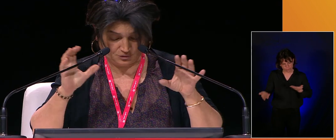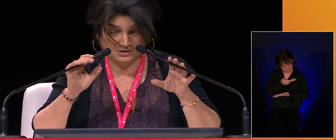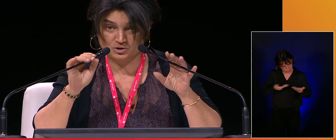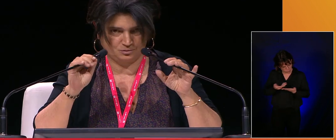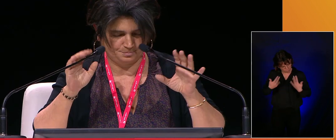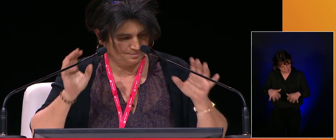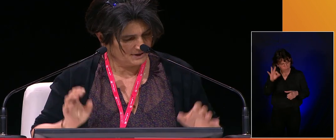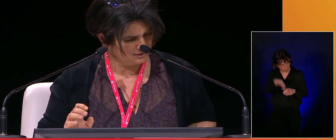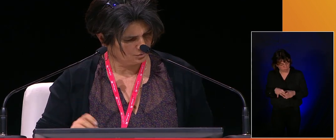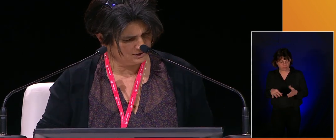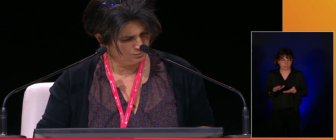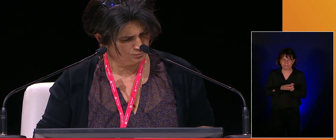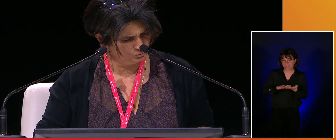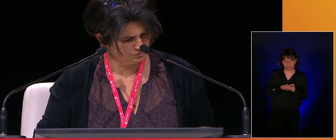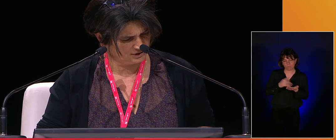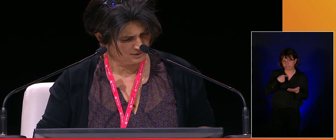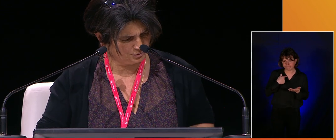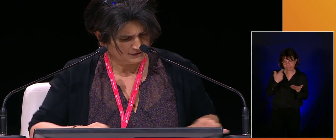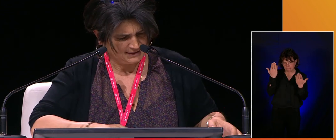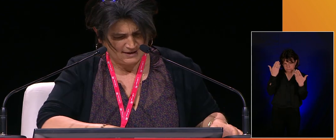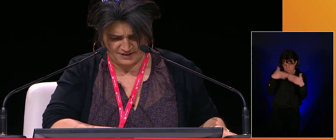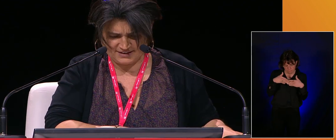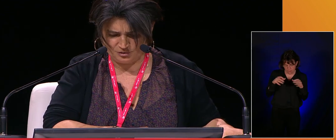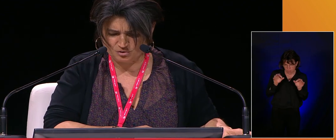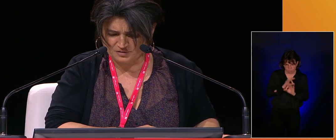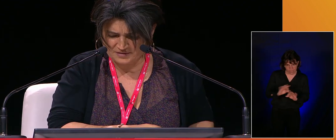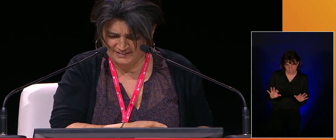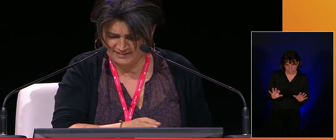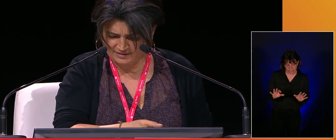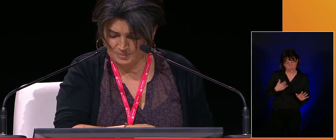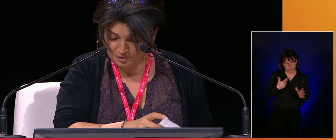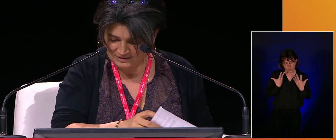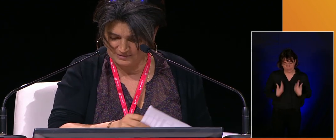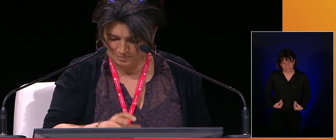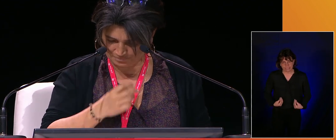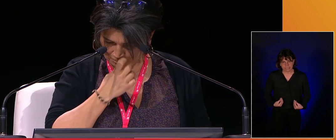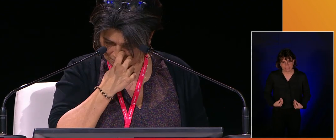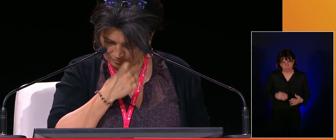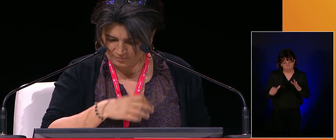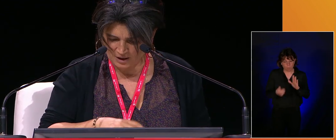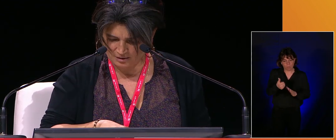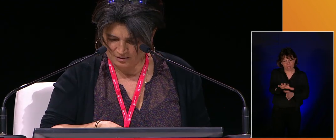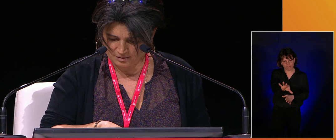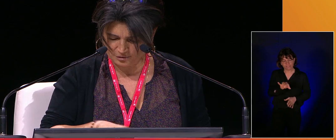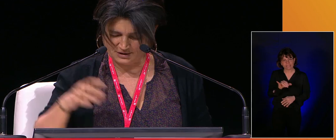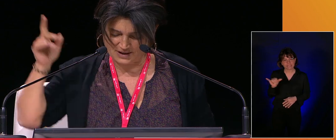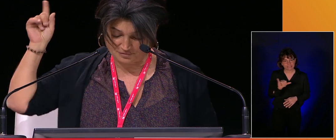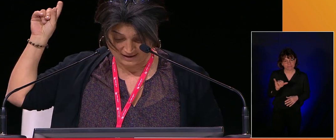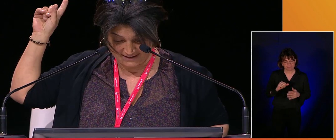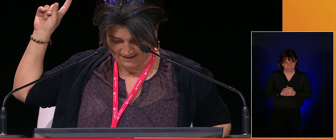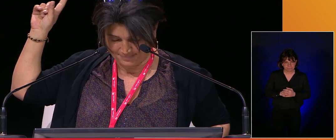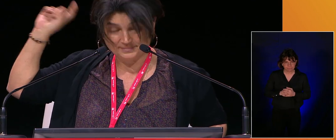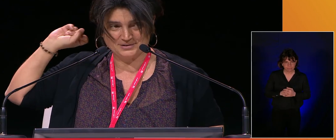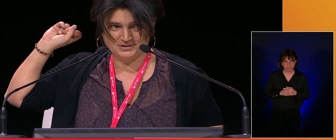votes. Excusez-moi, je pas dormi du tout, donc c'est un peu fatigant. Donc je vais inviter dans un premier temps, donc il va y